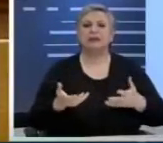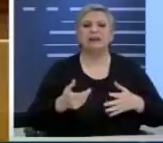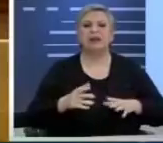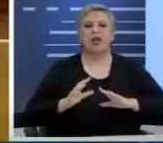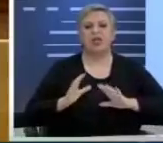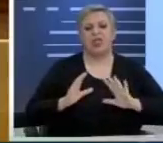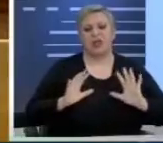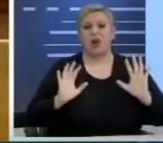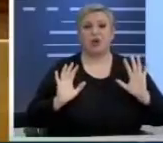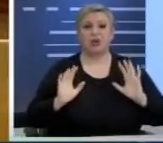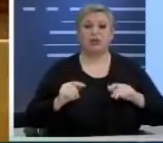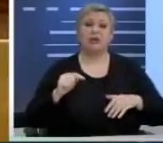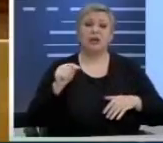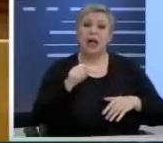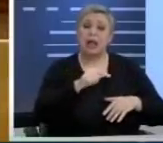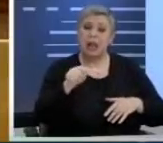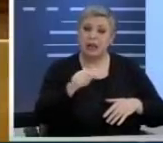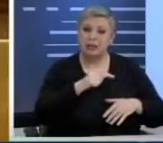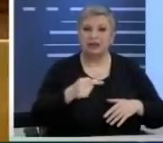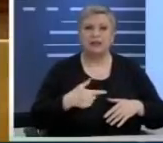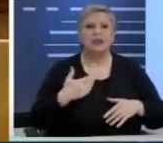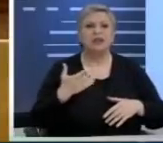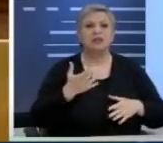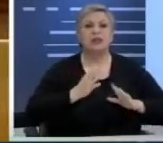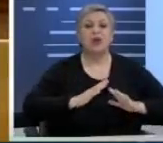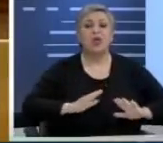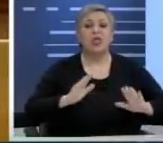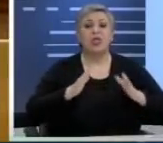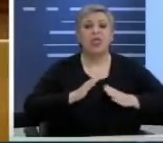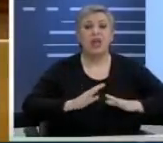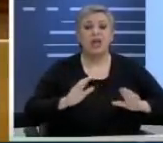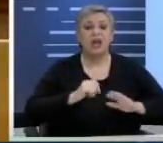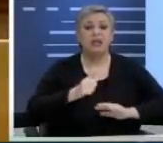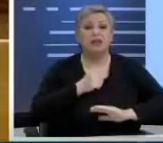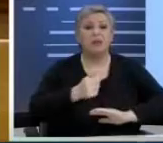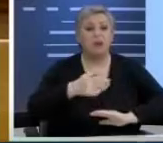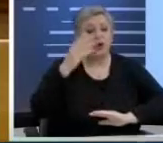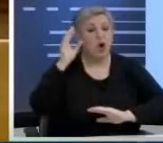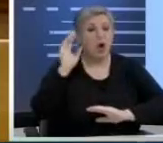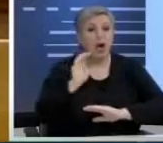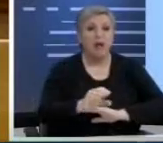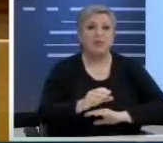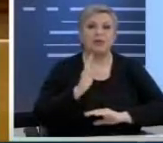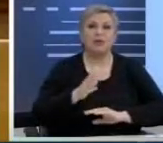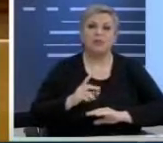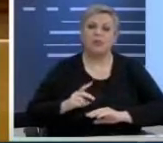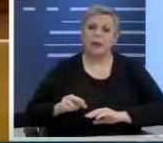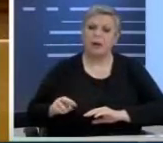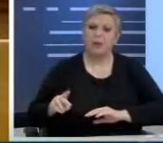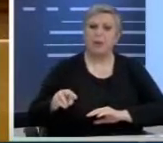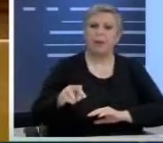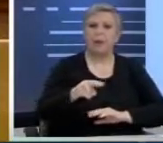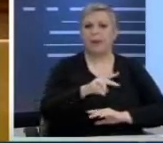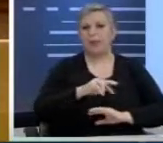μια μικρή αίθηση και ένα μικρό εθισμό σε αυτές τις επενδύσεις που μπορείτε να μεσολαβήσετε μέσα από το παλαιτριακό